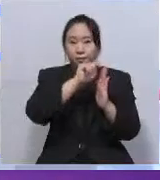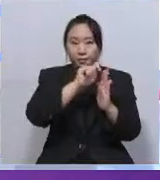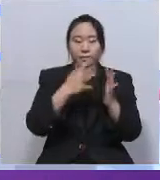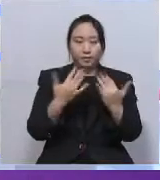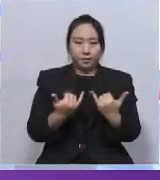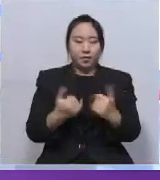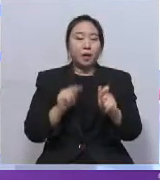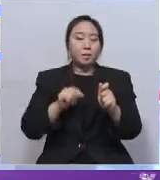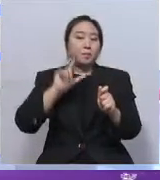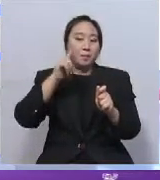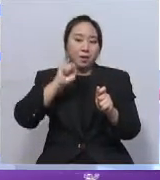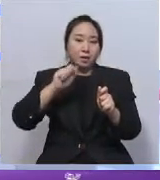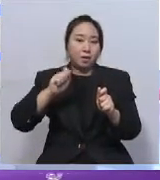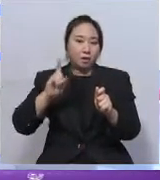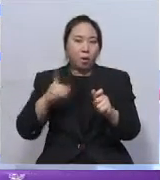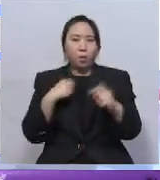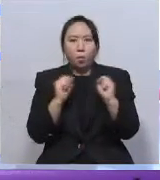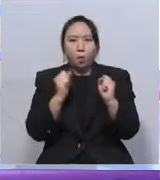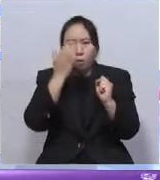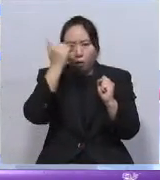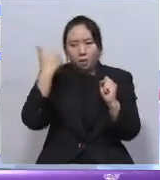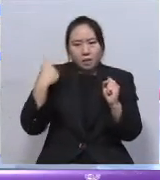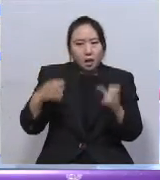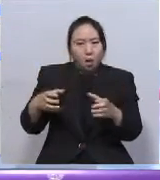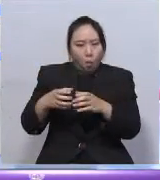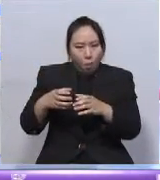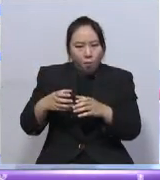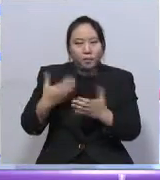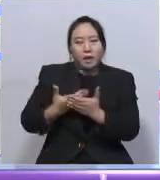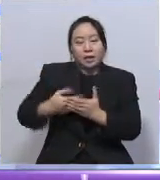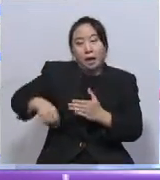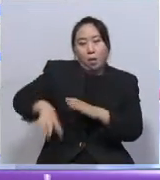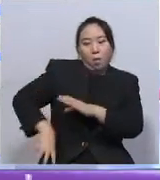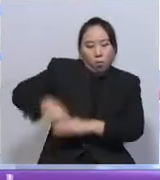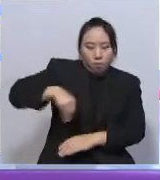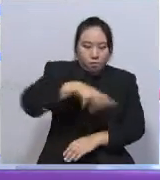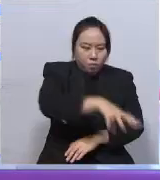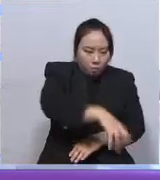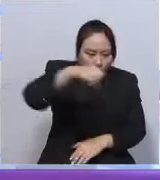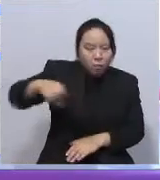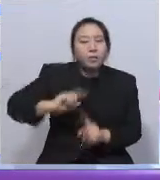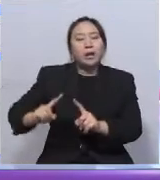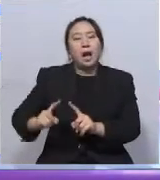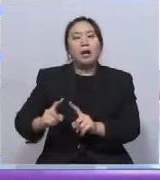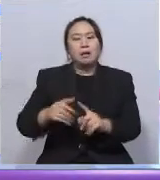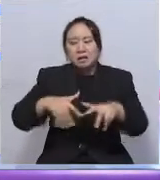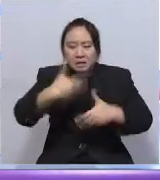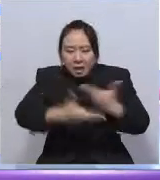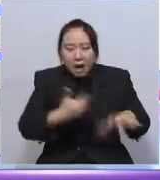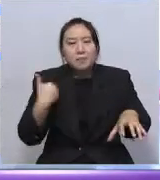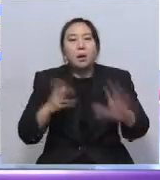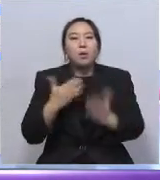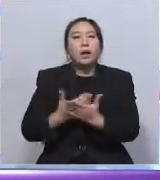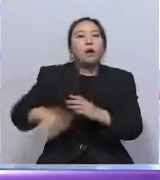ตอนนี้ชาวบ้านในอำเภอแม่สอดบอกว่าเริ่มจะผวากันแล้วเพราะว่ามีแก๊งล้วงกระเป๋าออกอาละวาดในตลาดล่าสุดคนที่โดนไปเนี่ยนะคะ